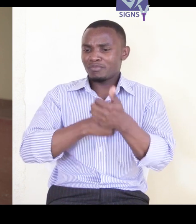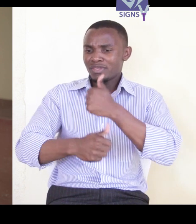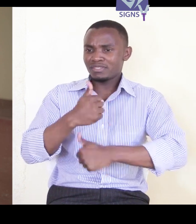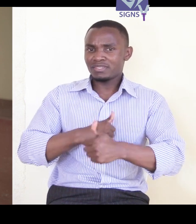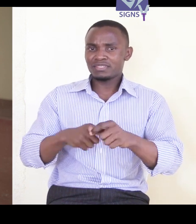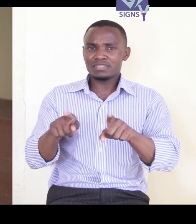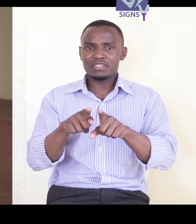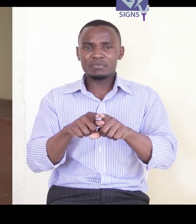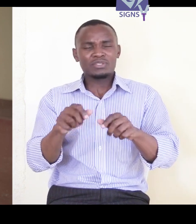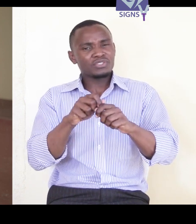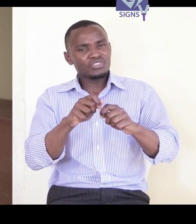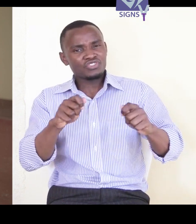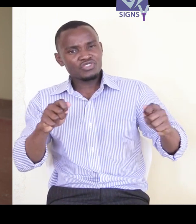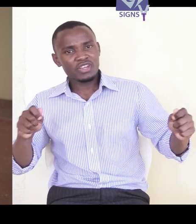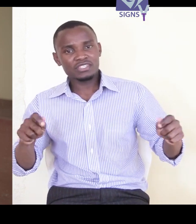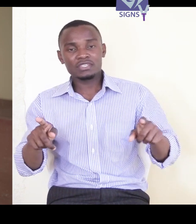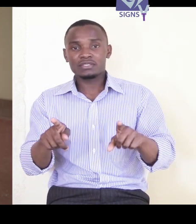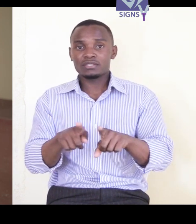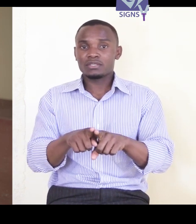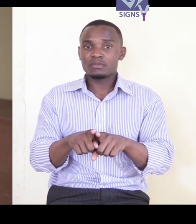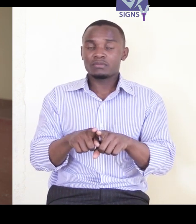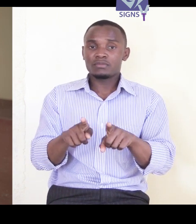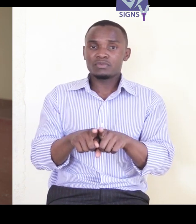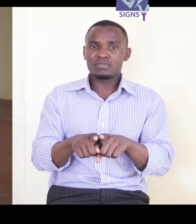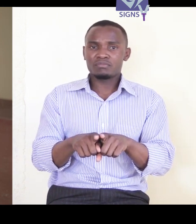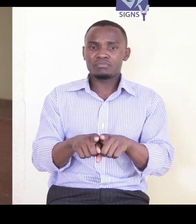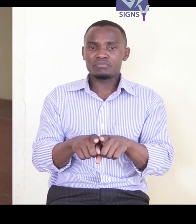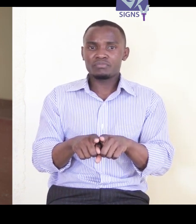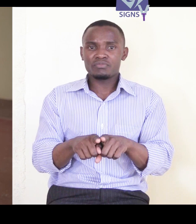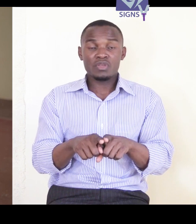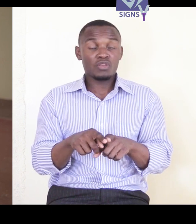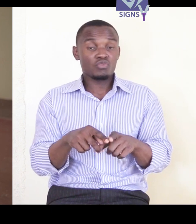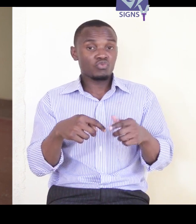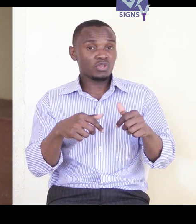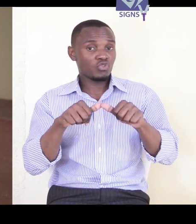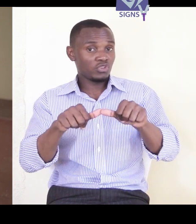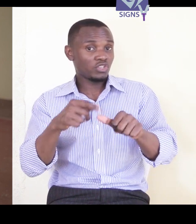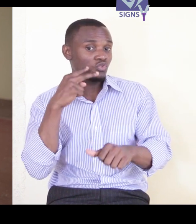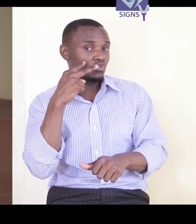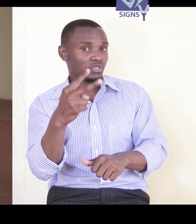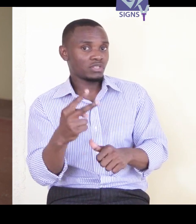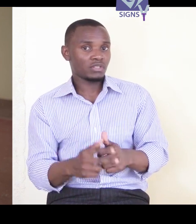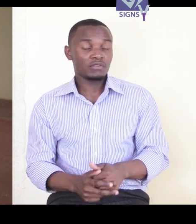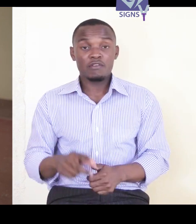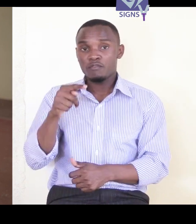exercises na tapots kama vile mtaendelea kujionea.